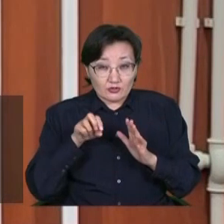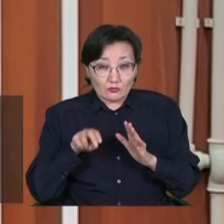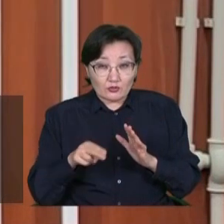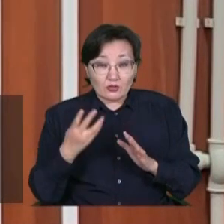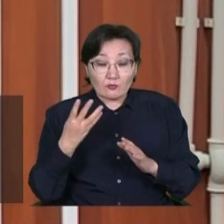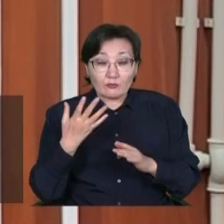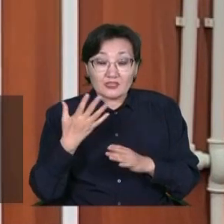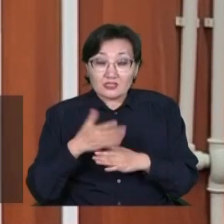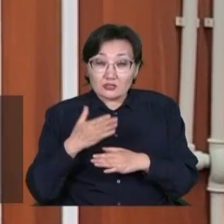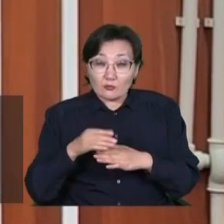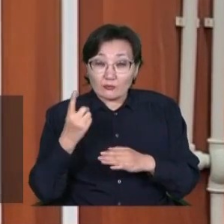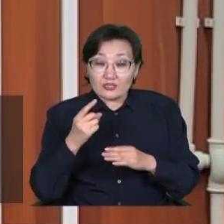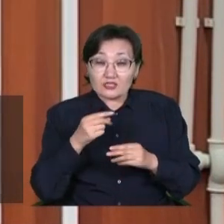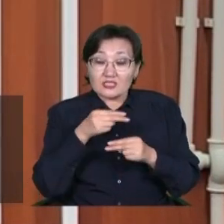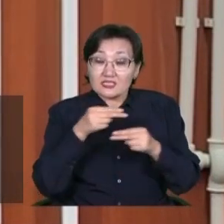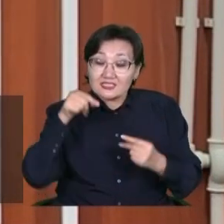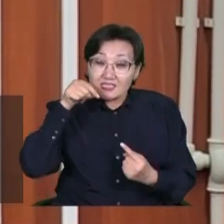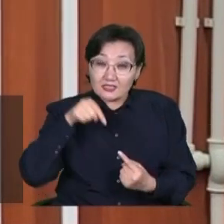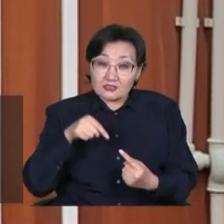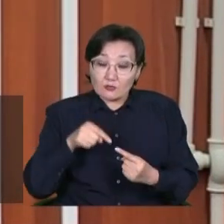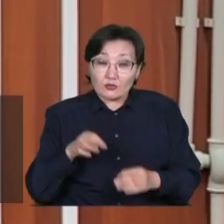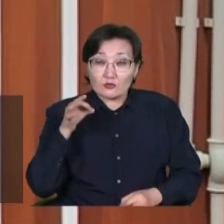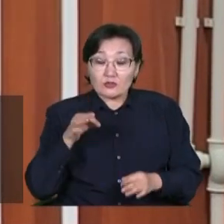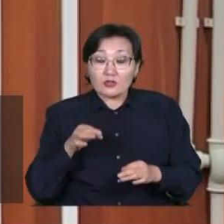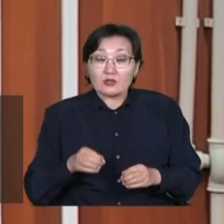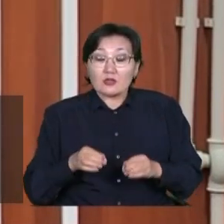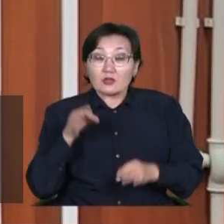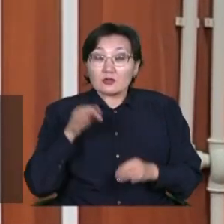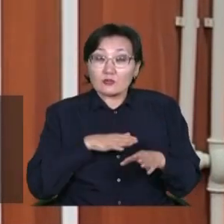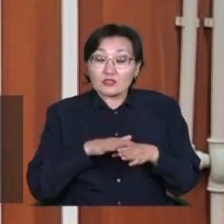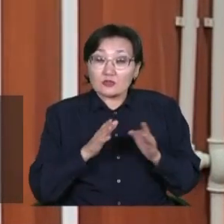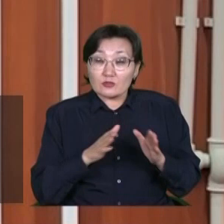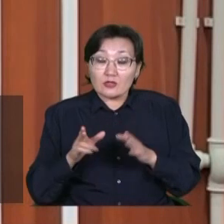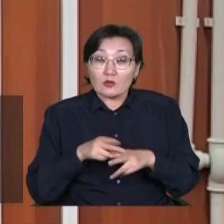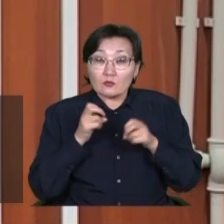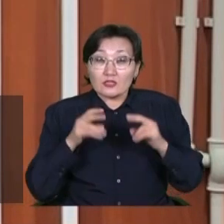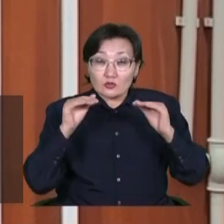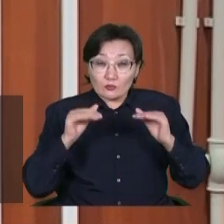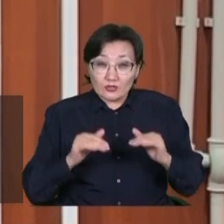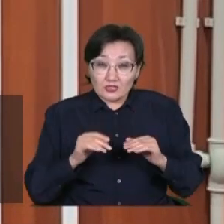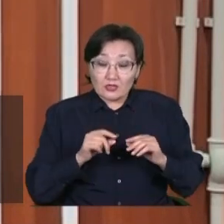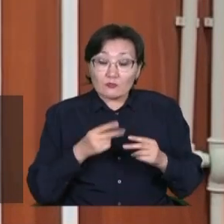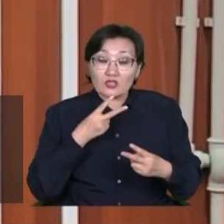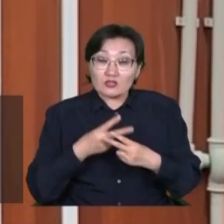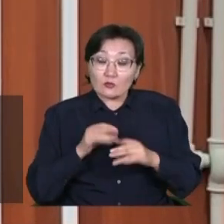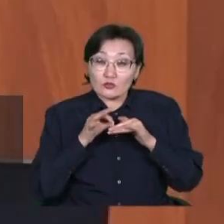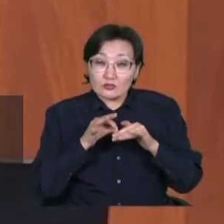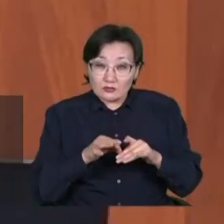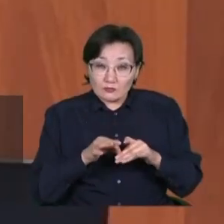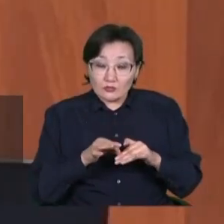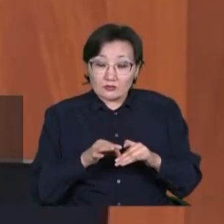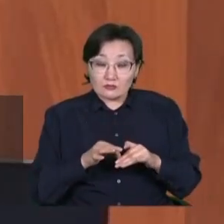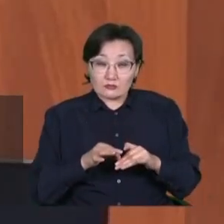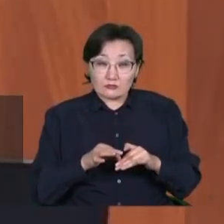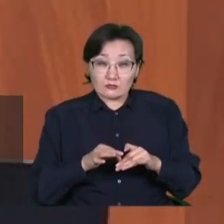5-ші бөлігі 1-ші тармағына сәйкес қылмыстық атқару жүйесінің қауіпсіздігі барынша төмен мекемелерінде өтеу белгіленсін.